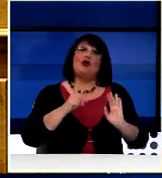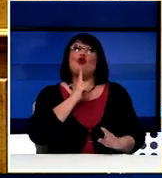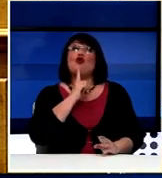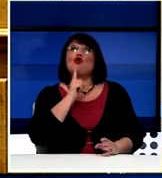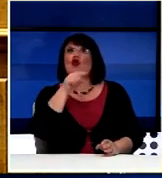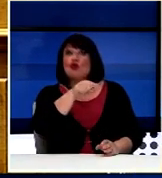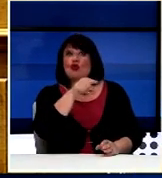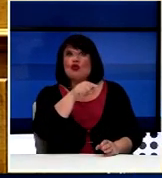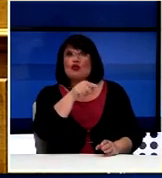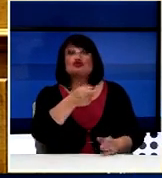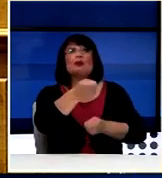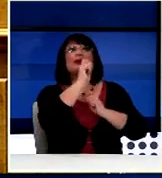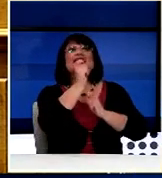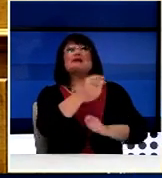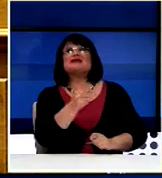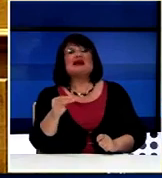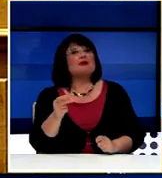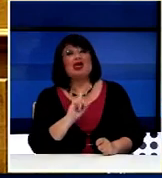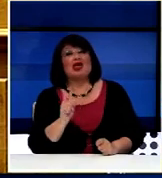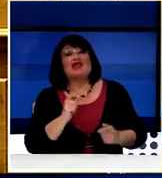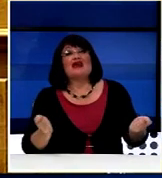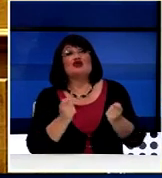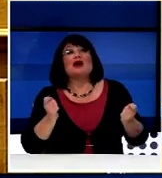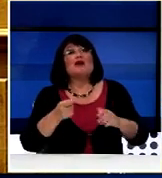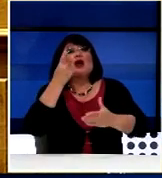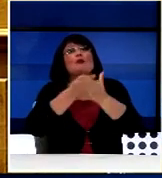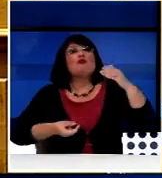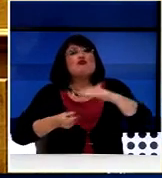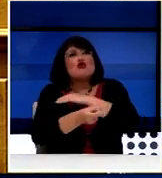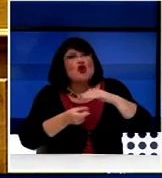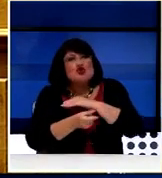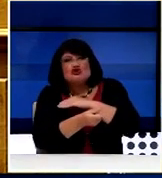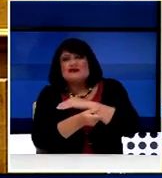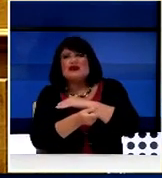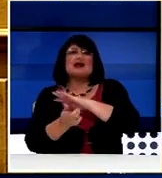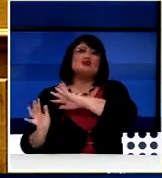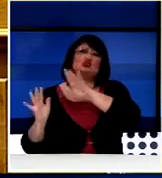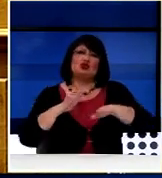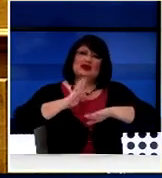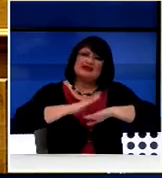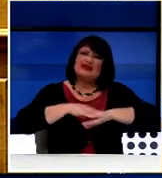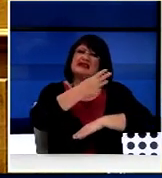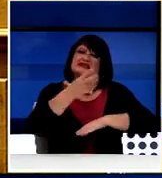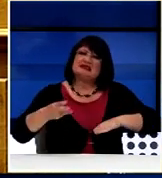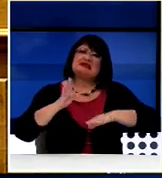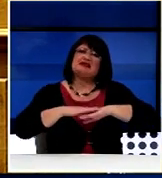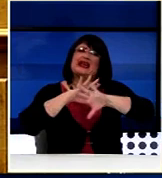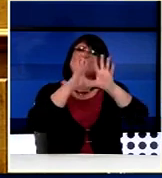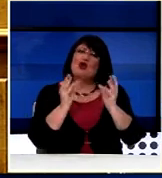και όχι μόνο στις πρέσπες. Στην προσφυγική κρίση που λέγατε ότι φέρνει τους πρόσφυγες στο ΣΥΡΙΖΑ και για όλα φταίει.